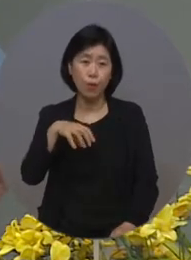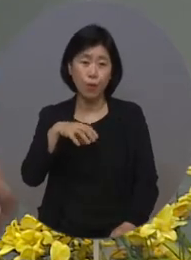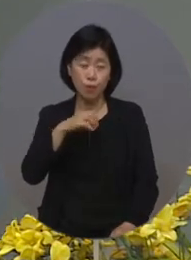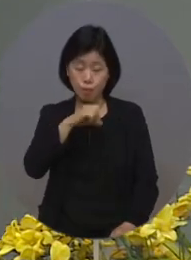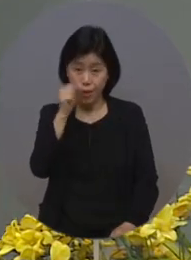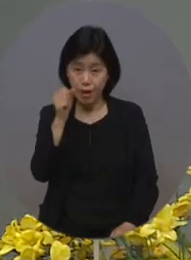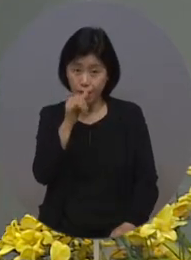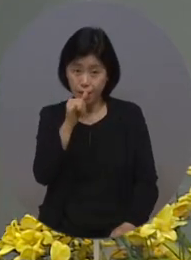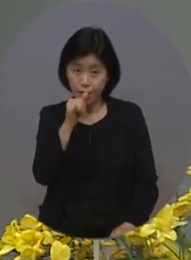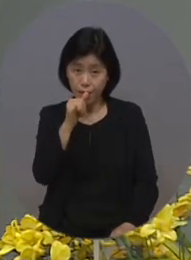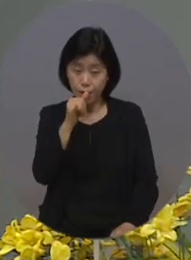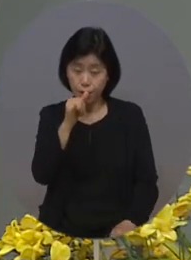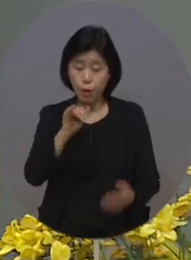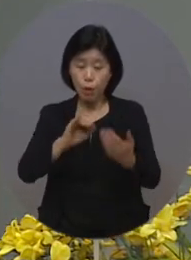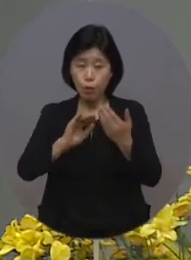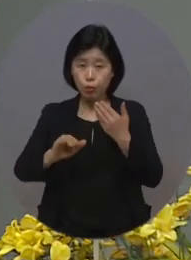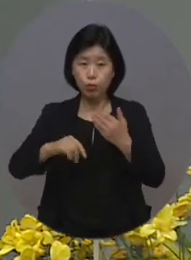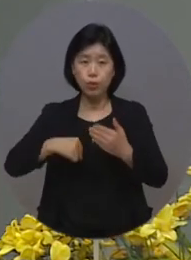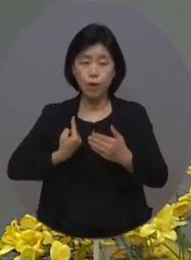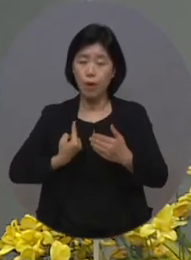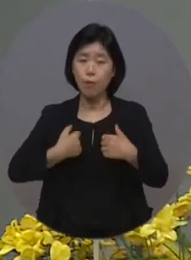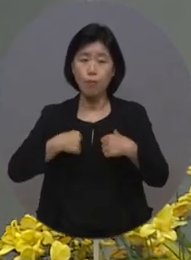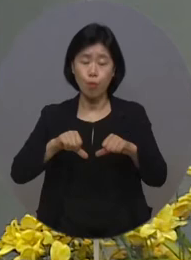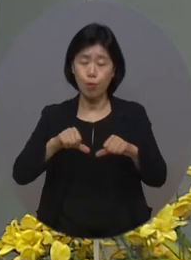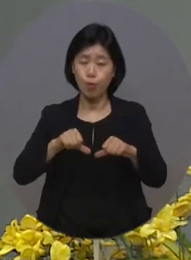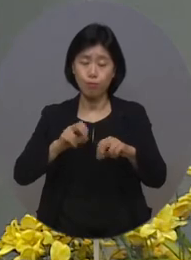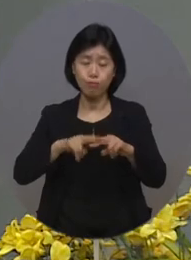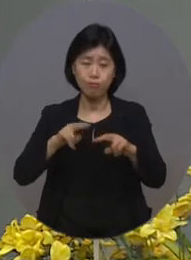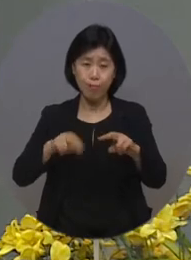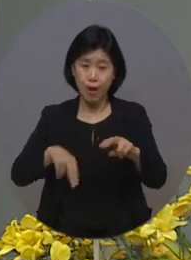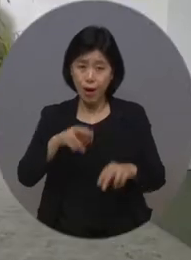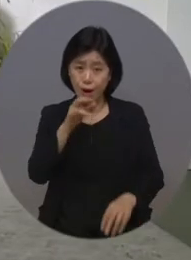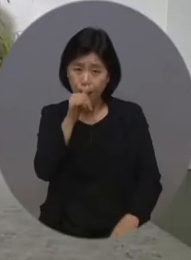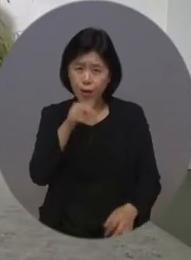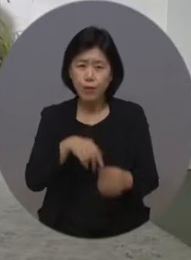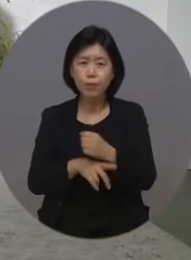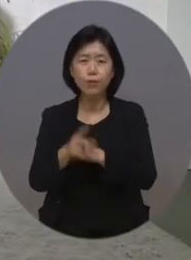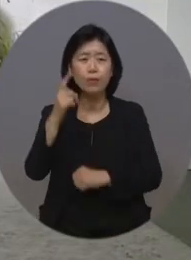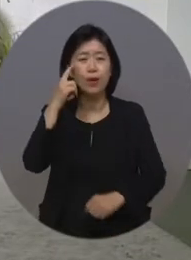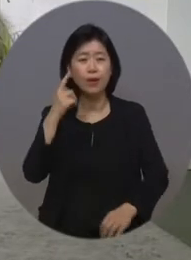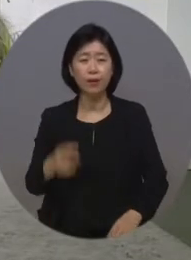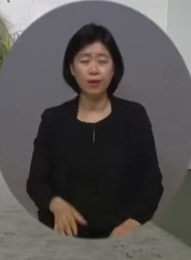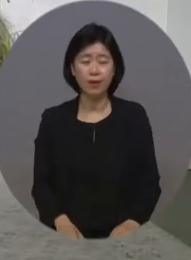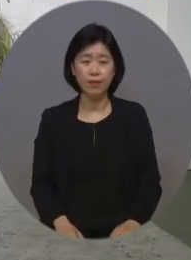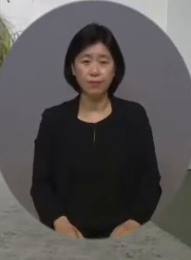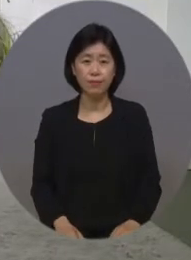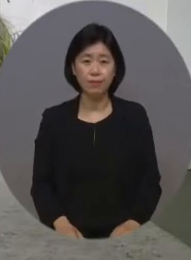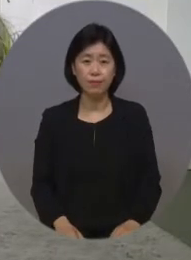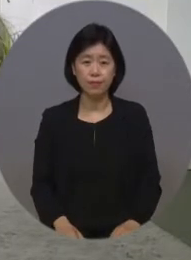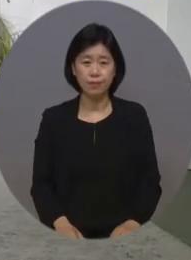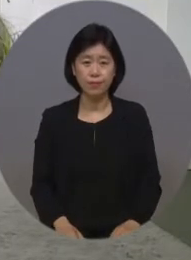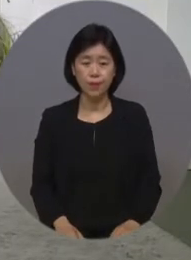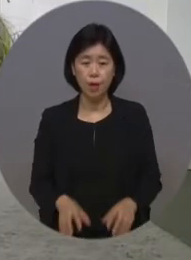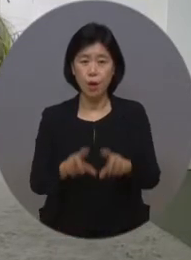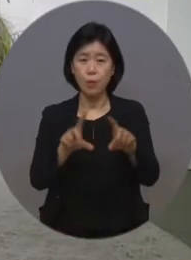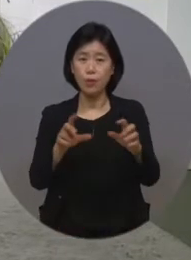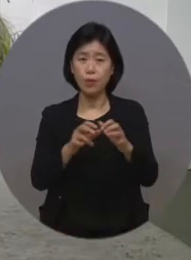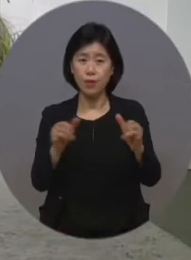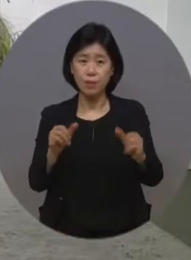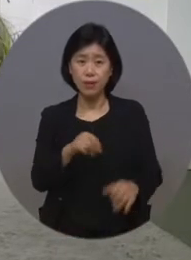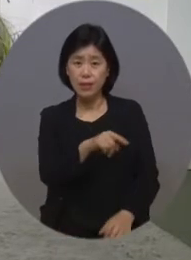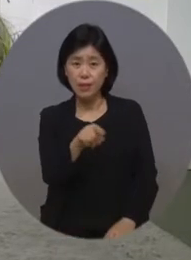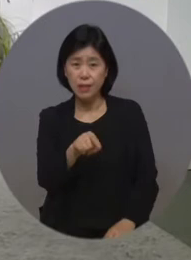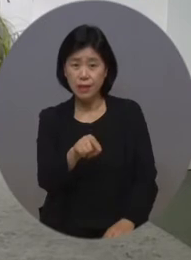뭐 공천에서 탈락한 것도 아니고 그 이유를 좀 알고 싶어요 남들은 실제 그치 어 난 총선에 공천